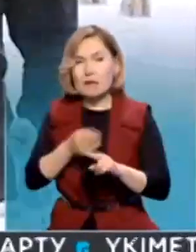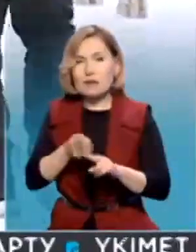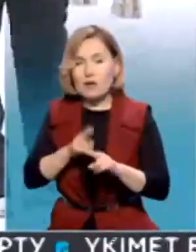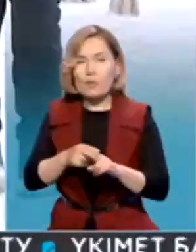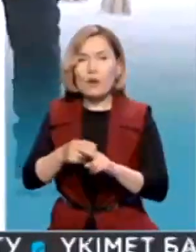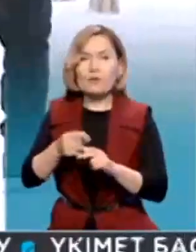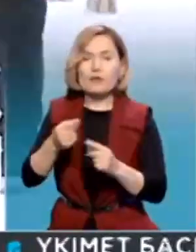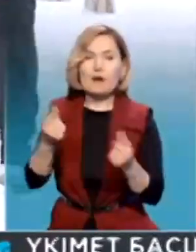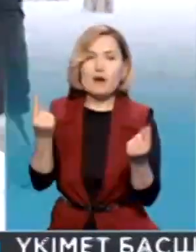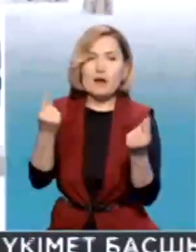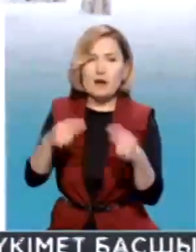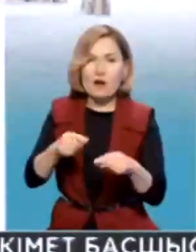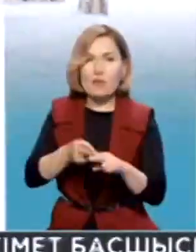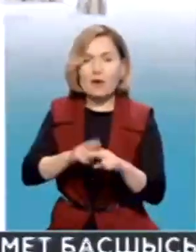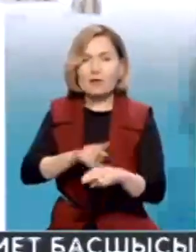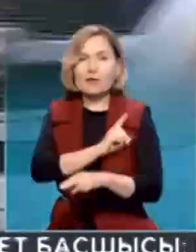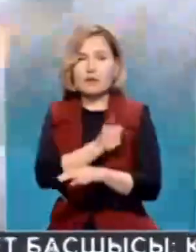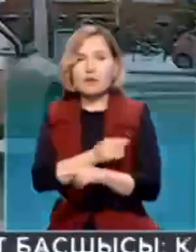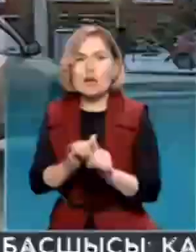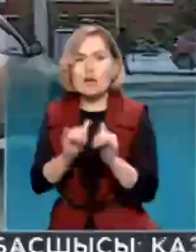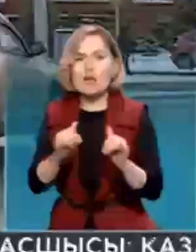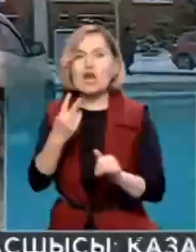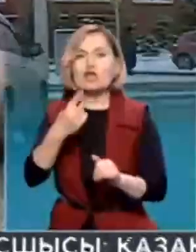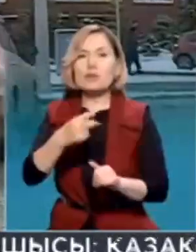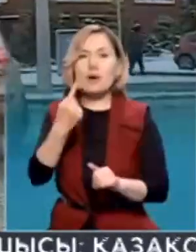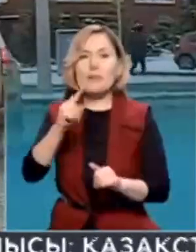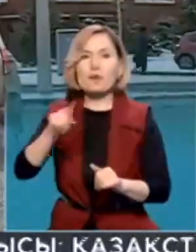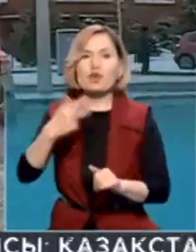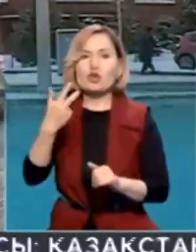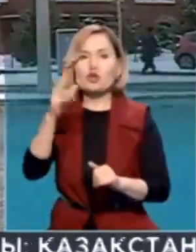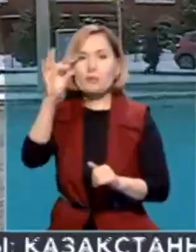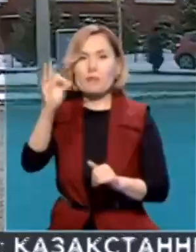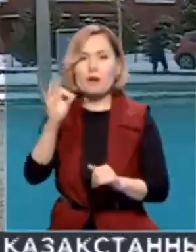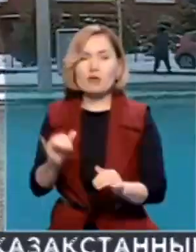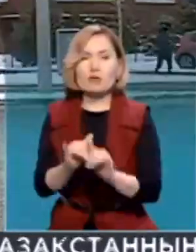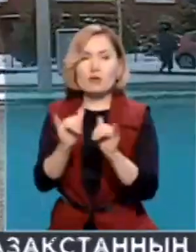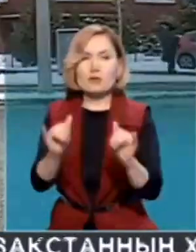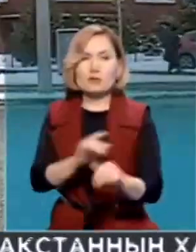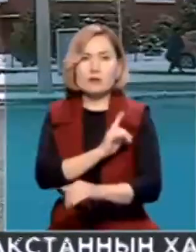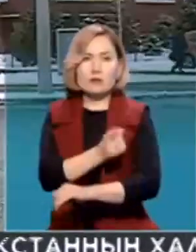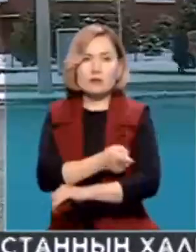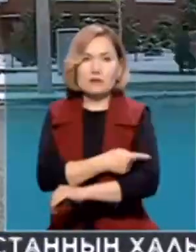басында рекордтық көрсеткішке 21,3%-ке жеткен еді.